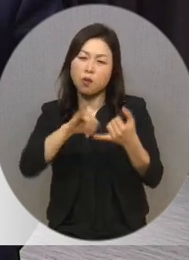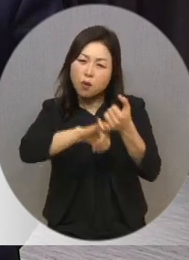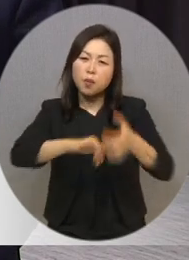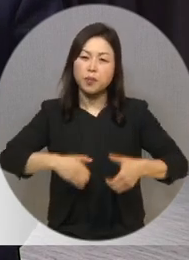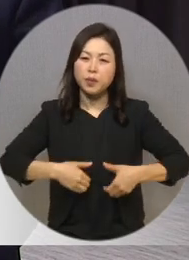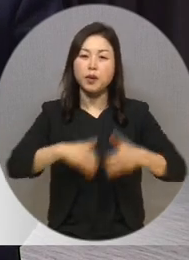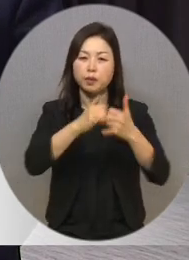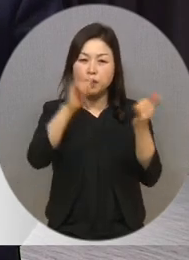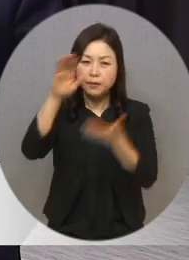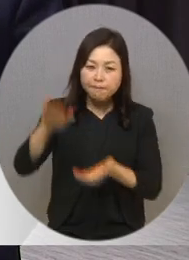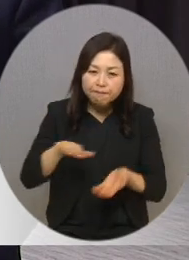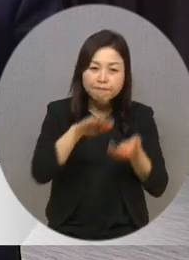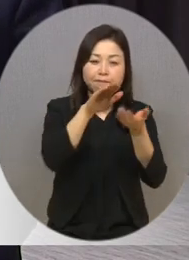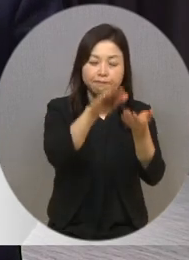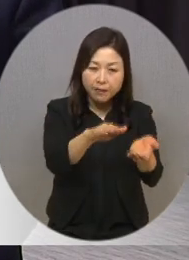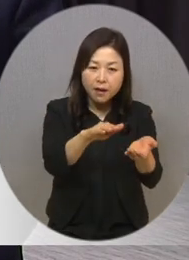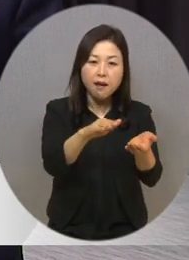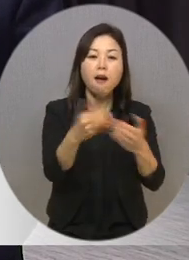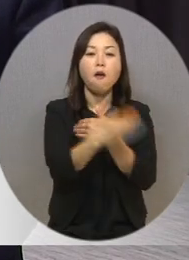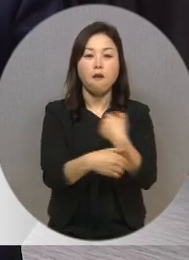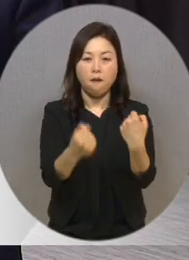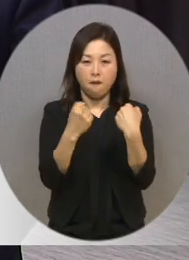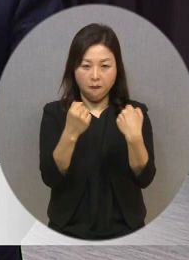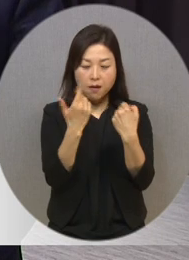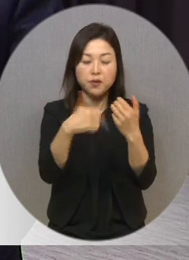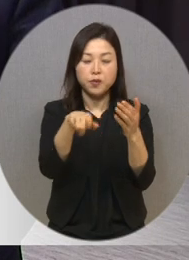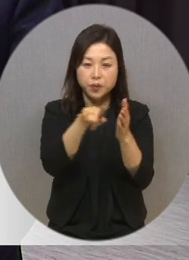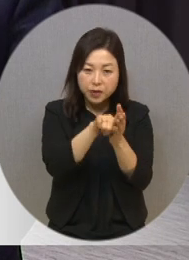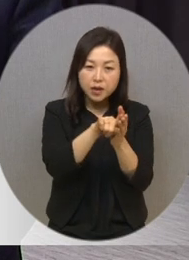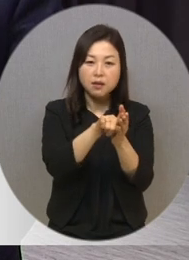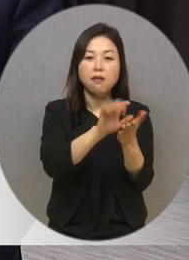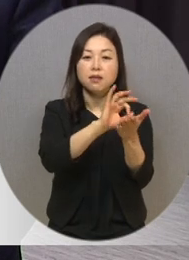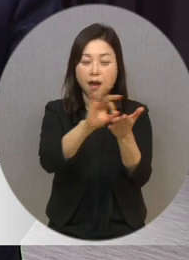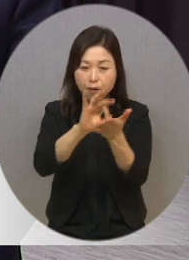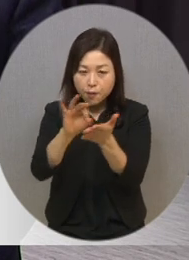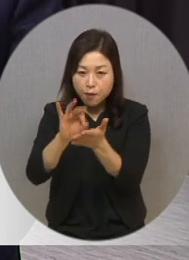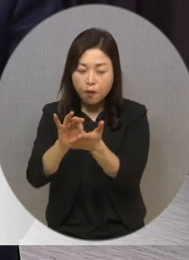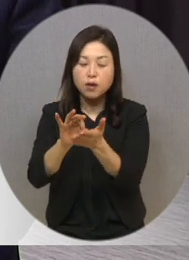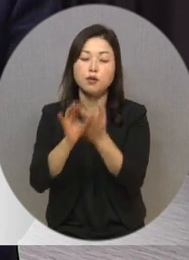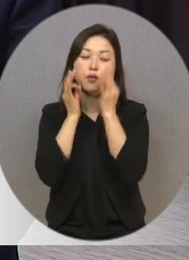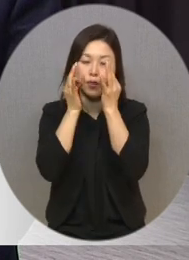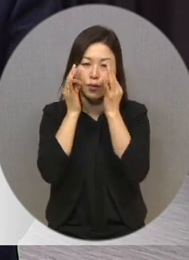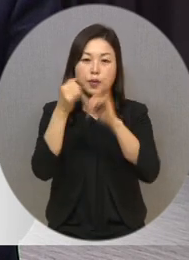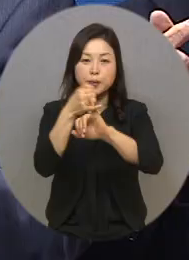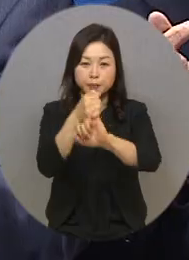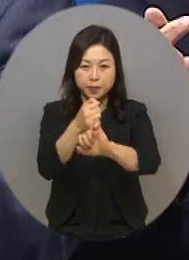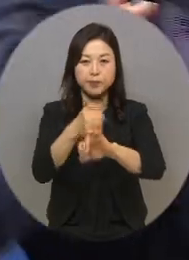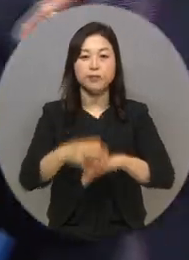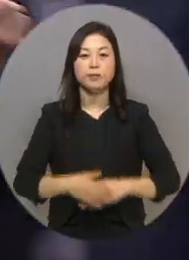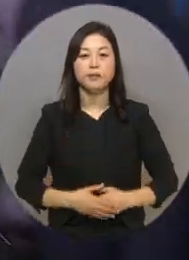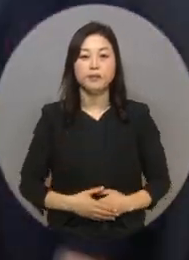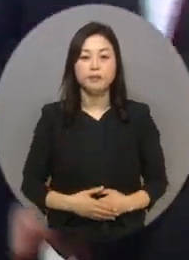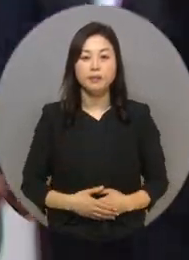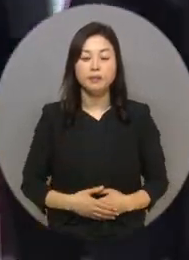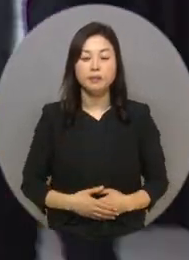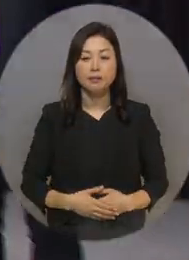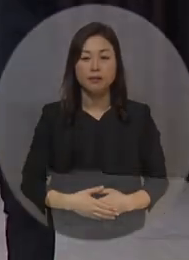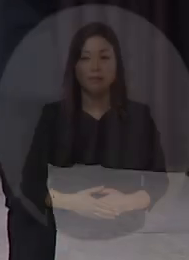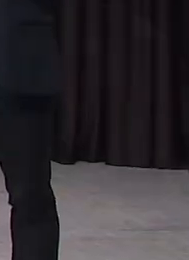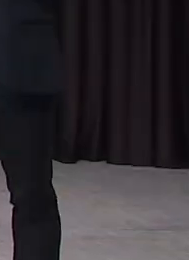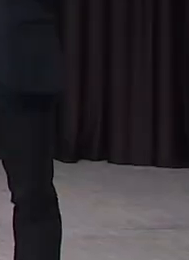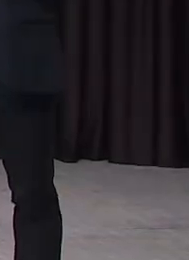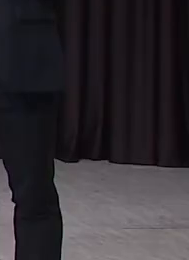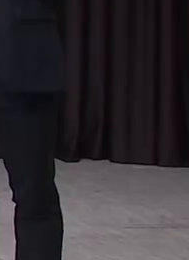필요한 분들에게가 가지고 그분들의 건강을 위해서 활용되는데 헌신하겠습니다 복지 T